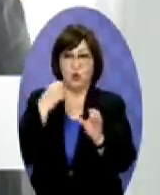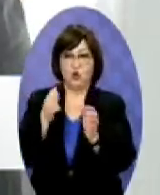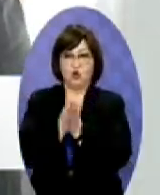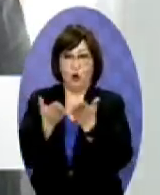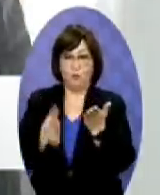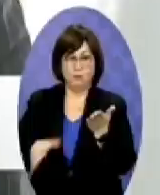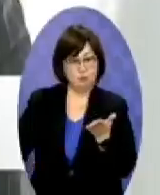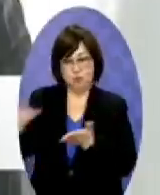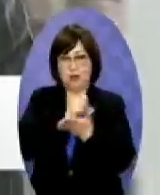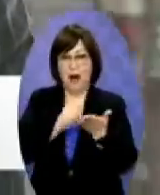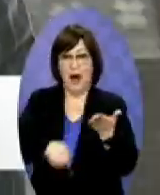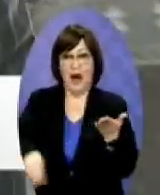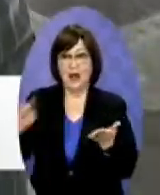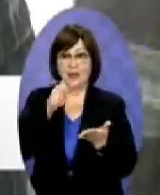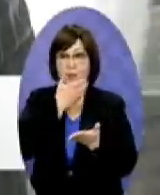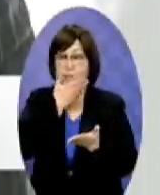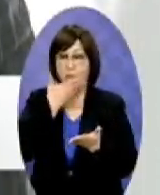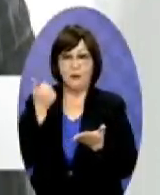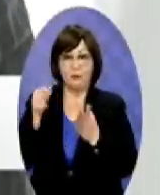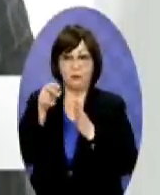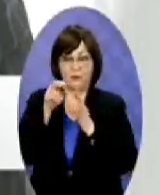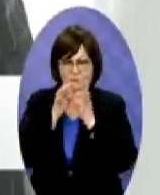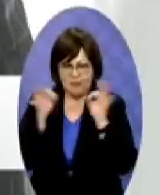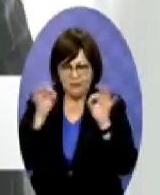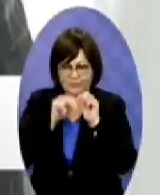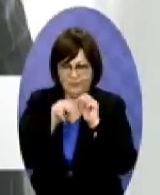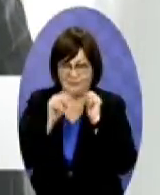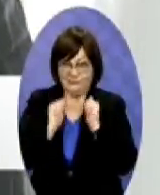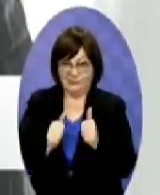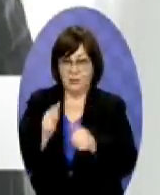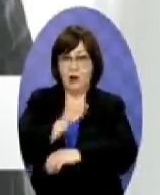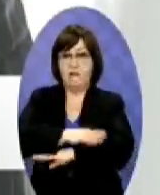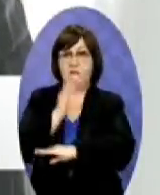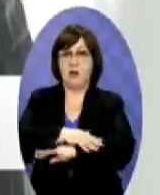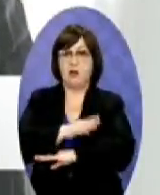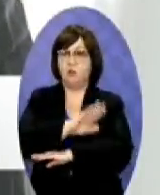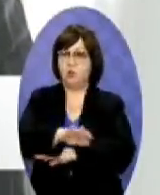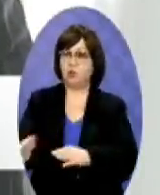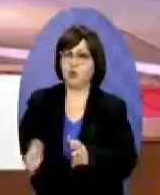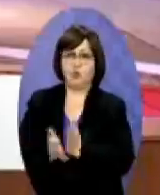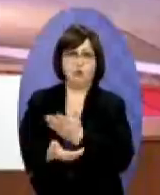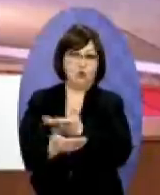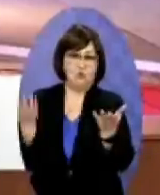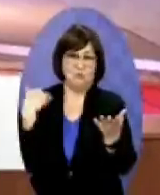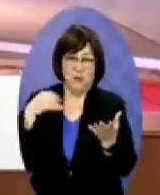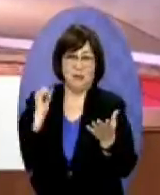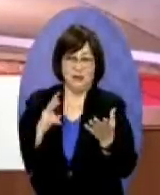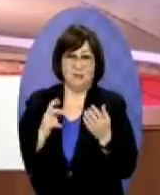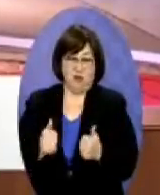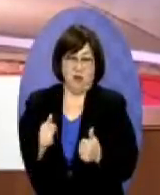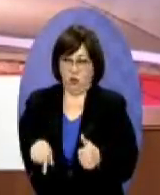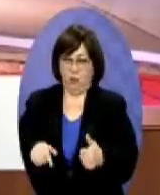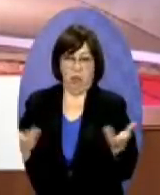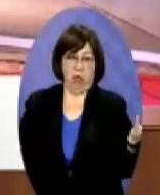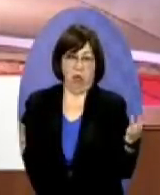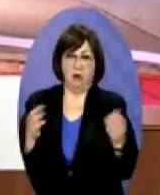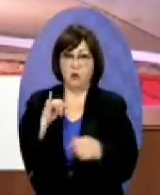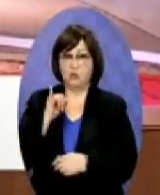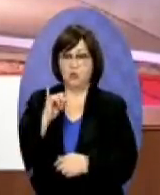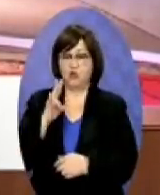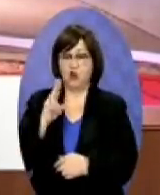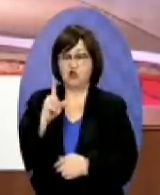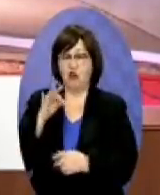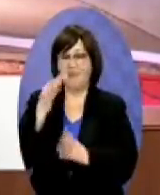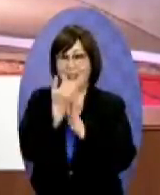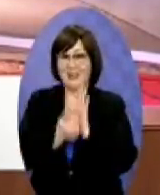ямар ч алдаагүй гардаг байсан. Тийм учраас ном их уншсанаар л хүүхдүүд одоо зөв бичиж чаддаг байсан байх. ЮНЕСКО-гоос гаргасан тайлан бичгэд дэлхийн хүн